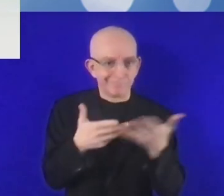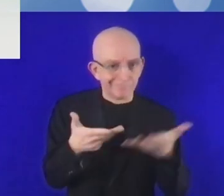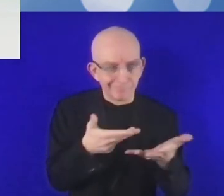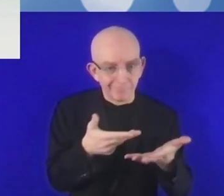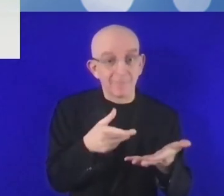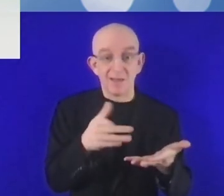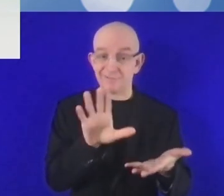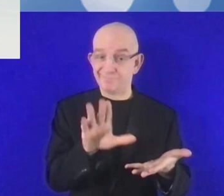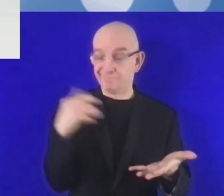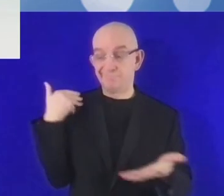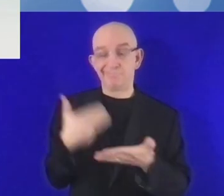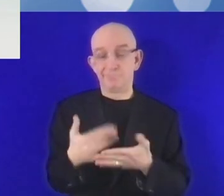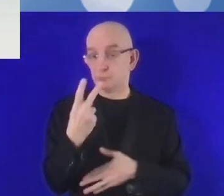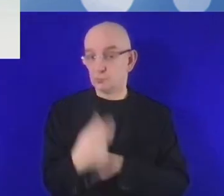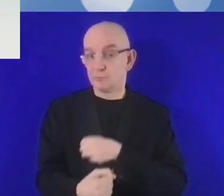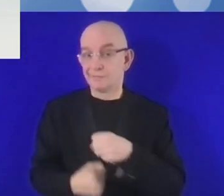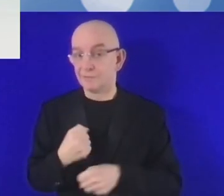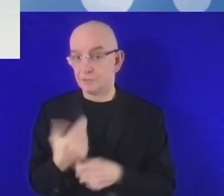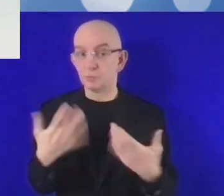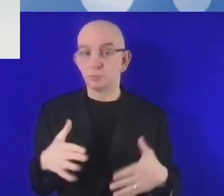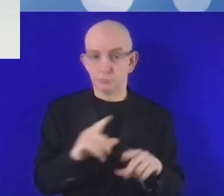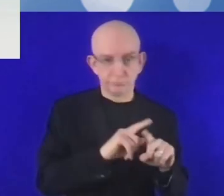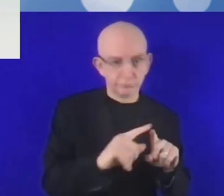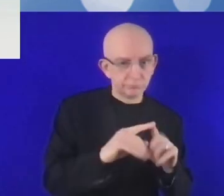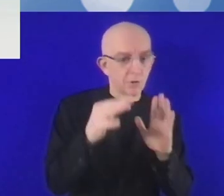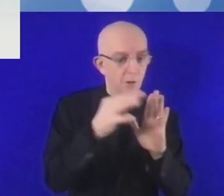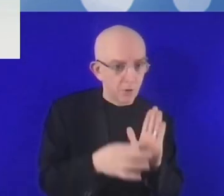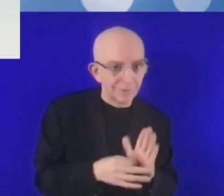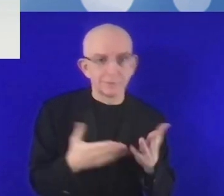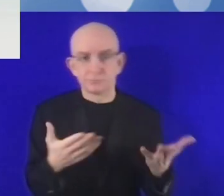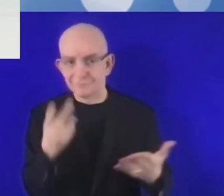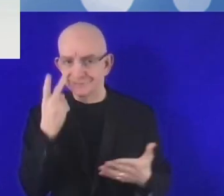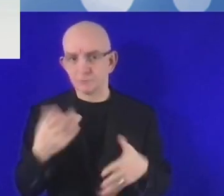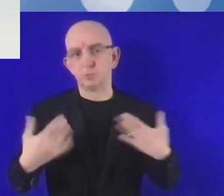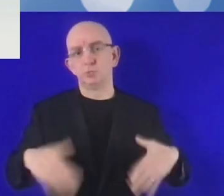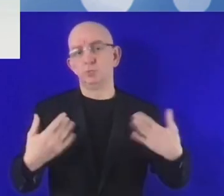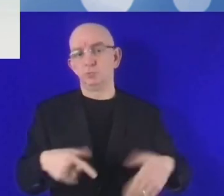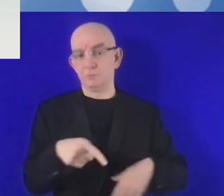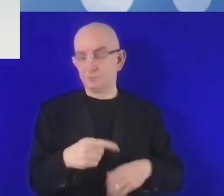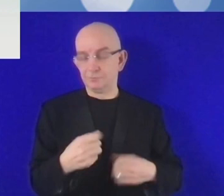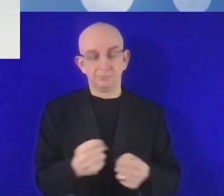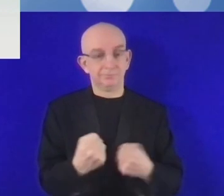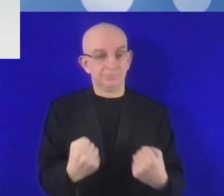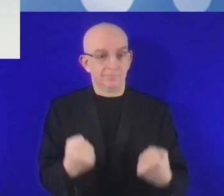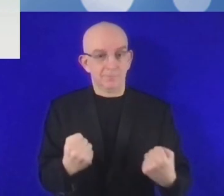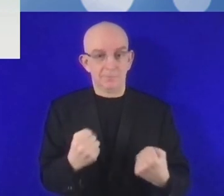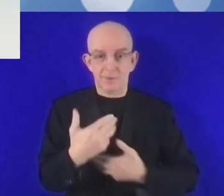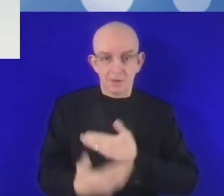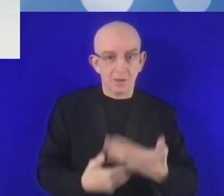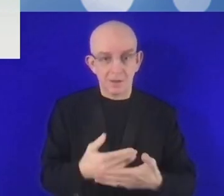решения, представители законодателей, должны сегодня задуматься о том, как внедрять новые решения.